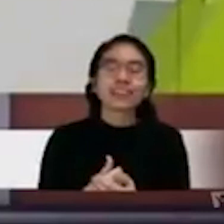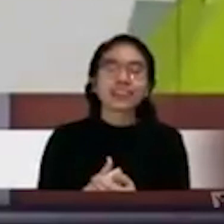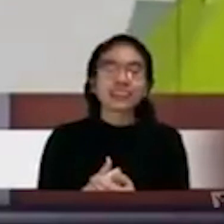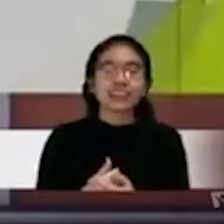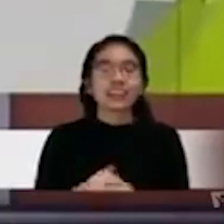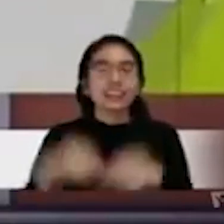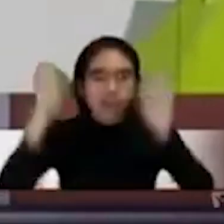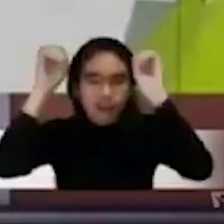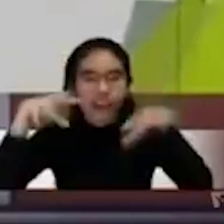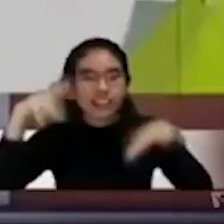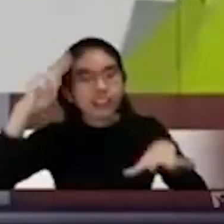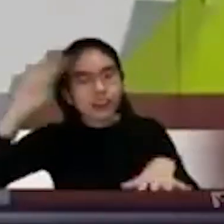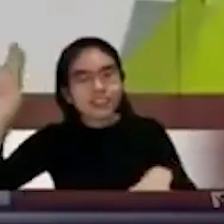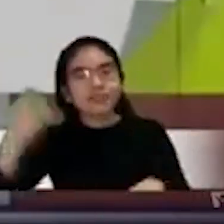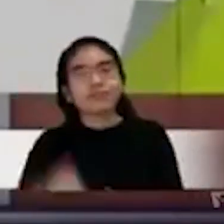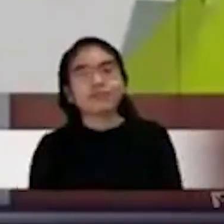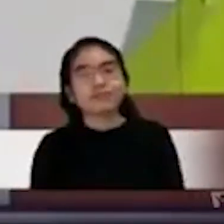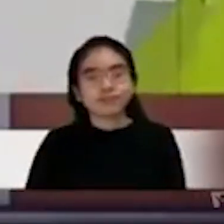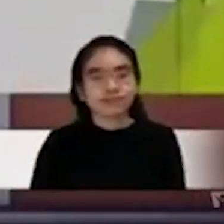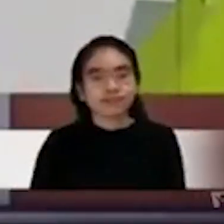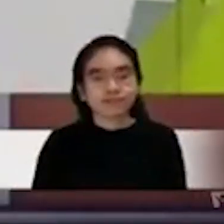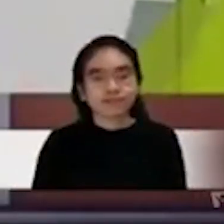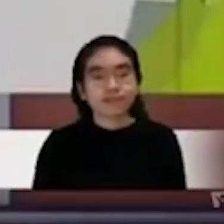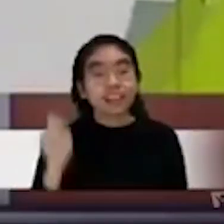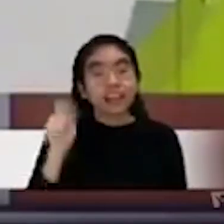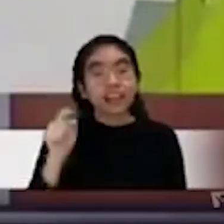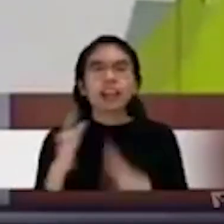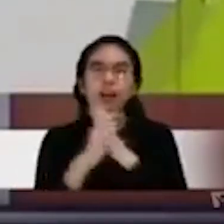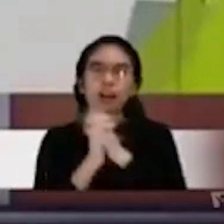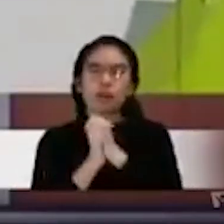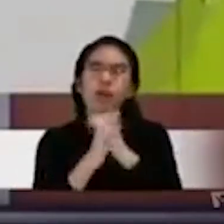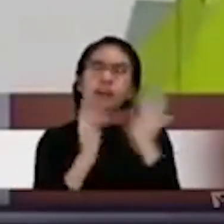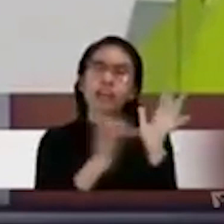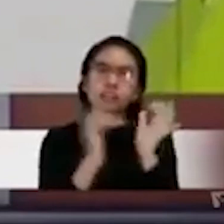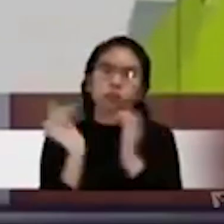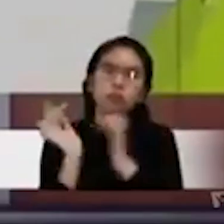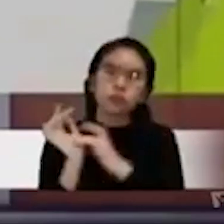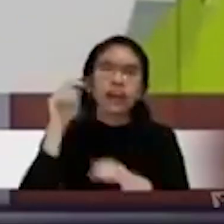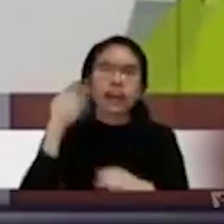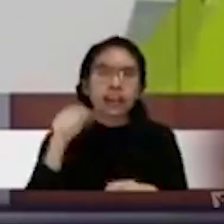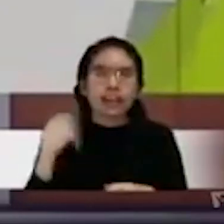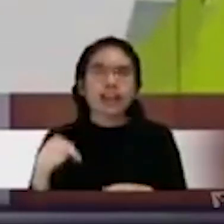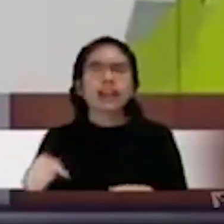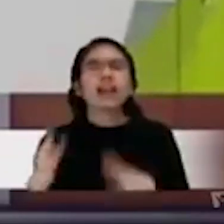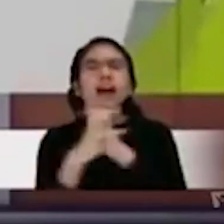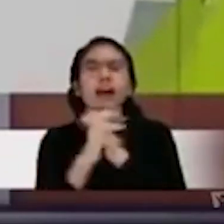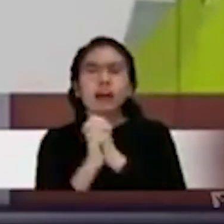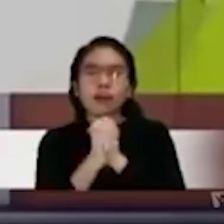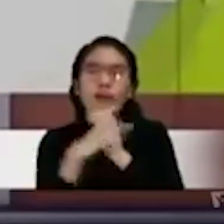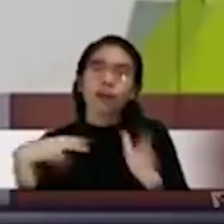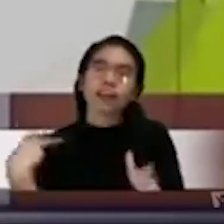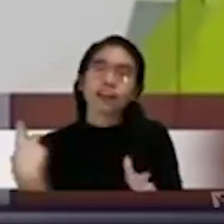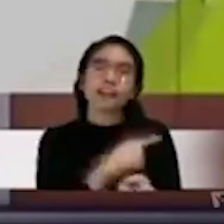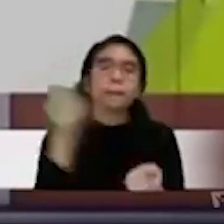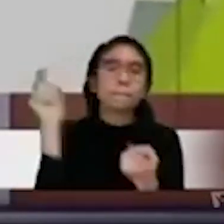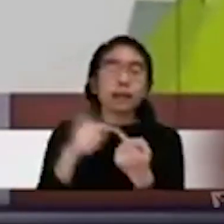adalah doa daripada Yesus. Inilah yang menjadi doa kita kepada Rumah Sakit Advent Bandung.